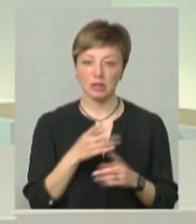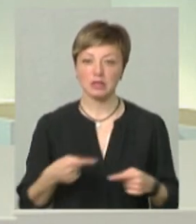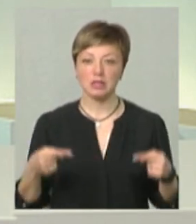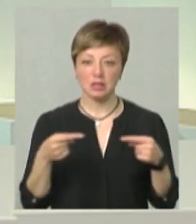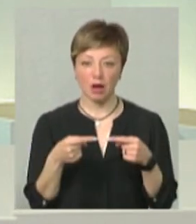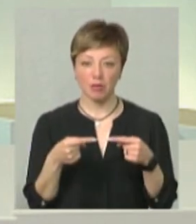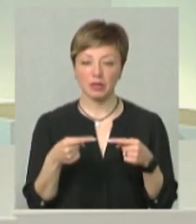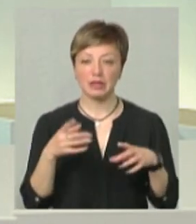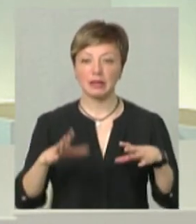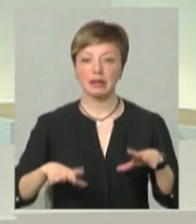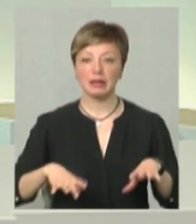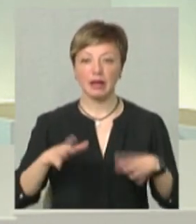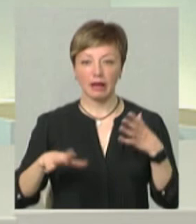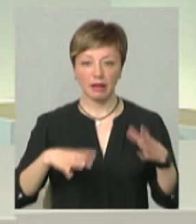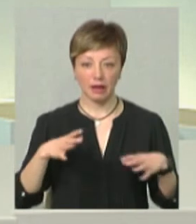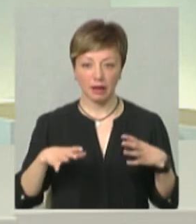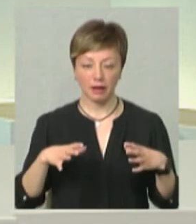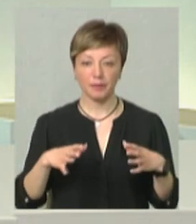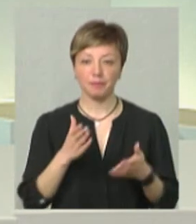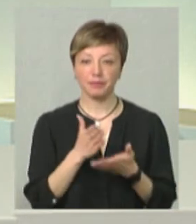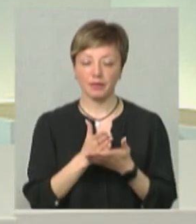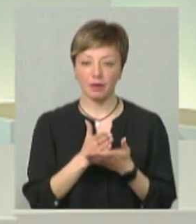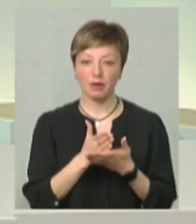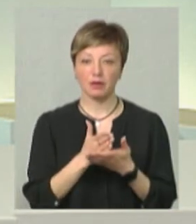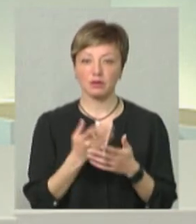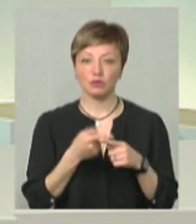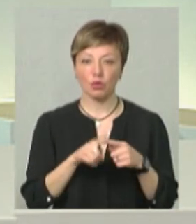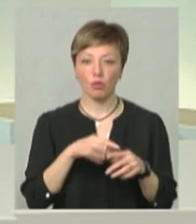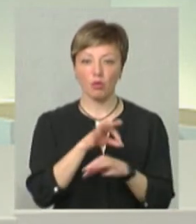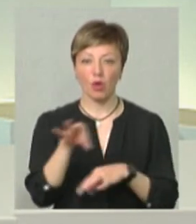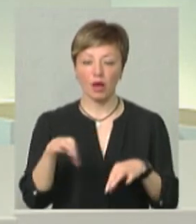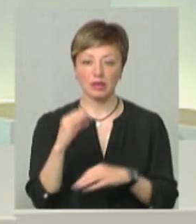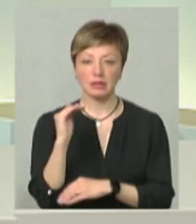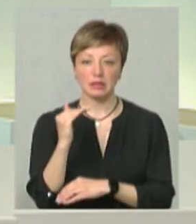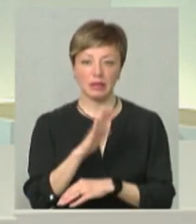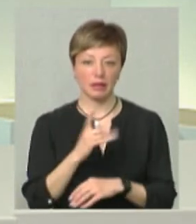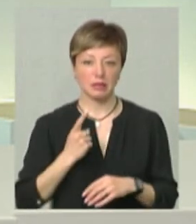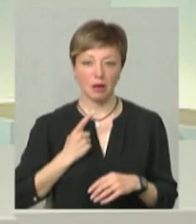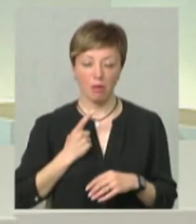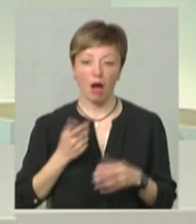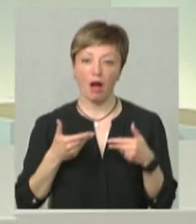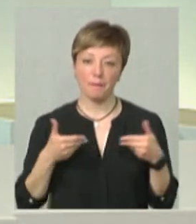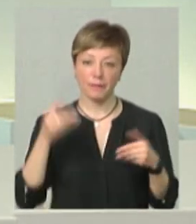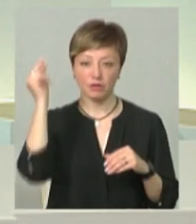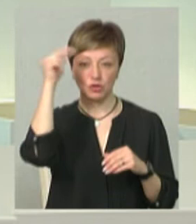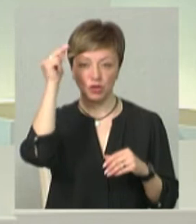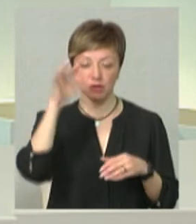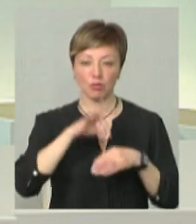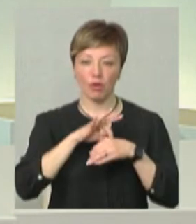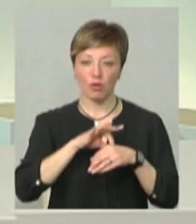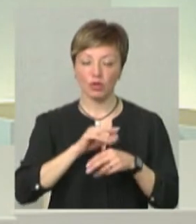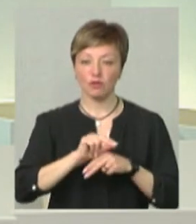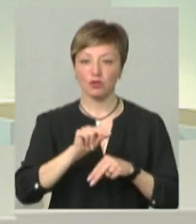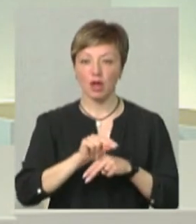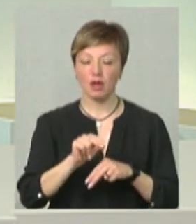саме тренери, які є тренерами саме цього проєкту «Дитина не сама», а ми вчилися проводити